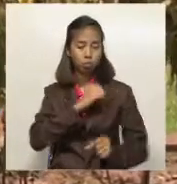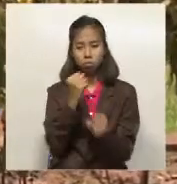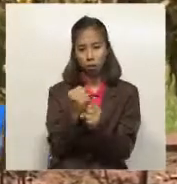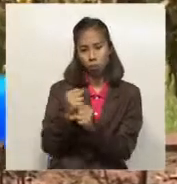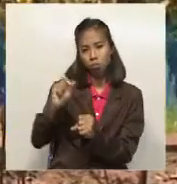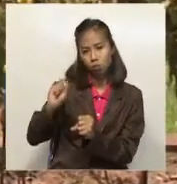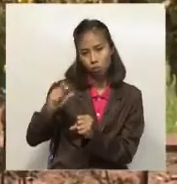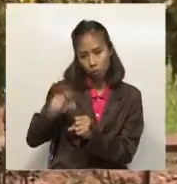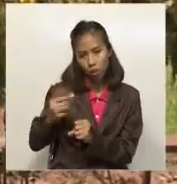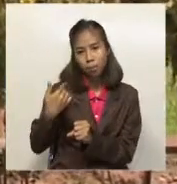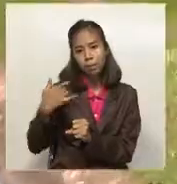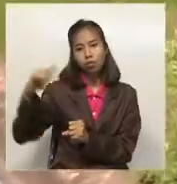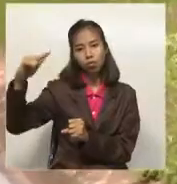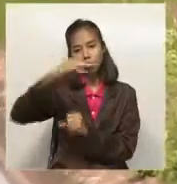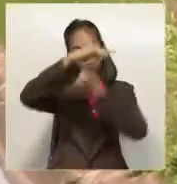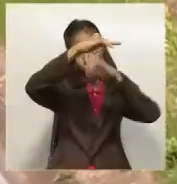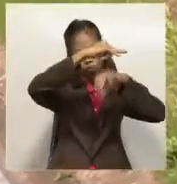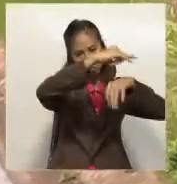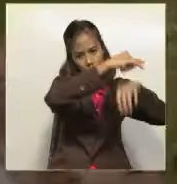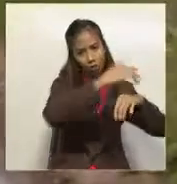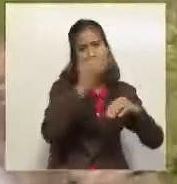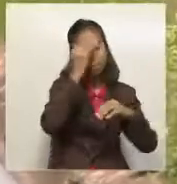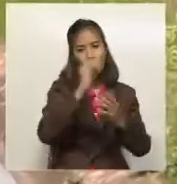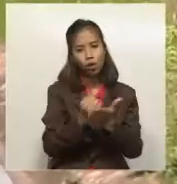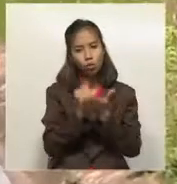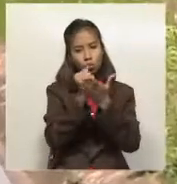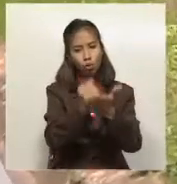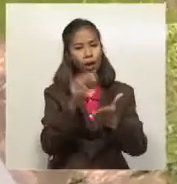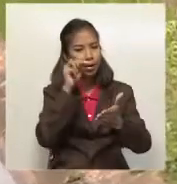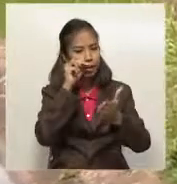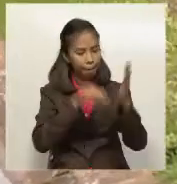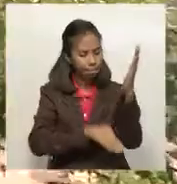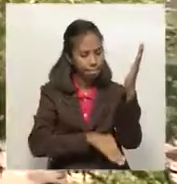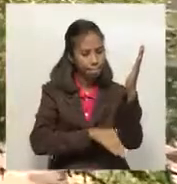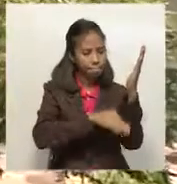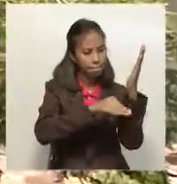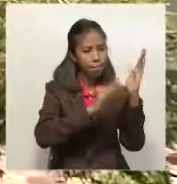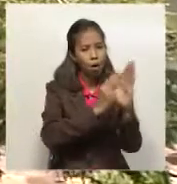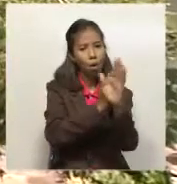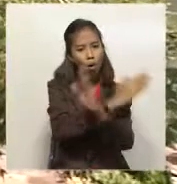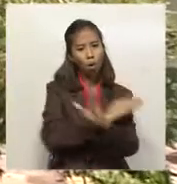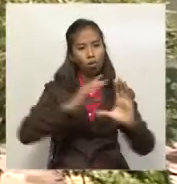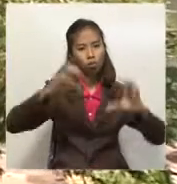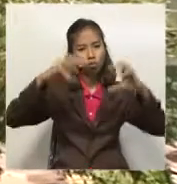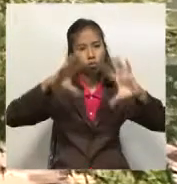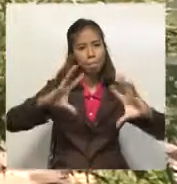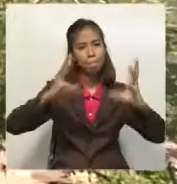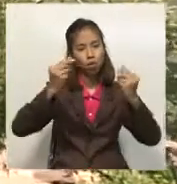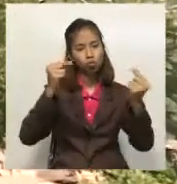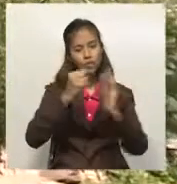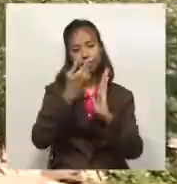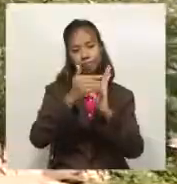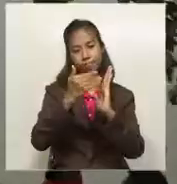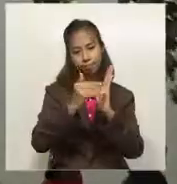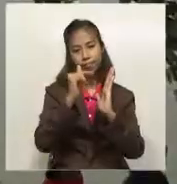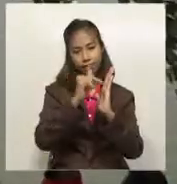มไปถึงการทำฝนหลวงด้วยเพื่อเข้าไปช่วยเพิ่มปริมาณน้ำก่อนที่จะสิ้นสุดฤดูฝนโดยเฉพาะในภาคตะวันออกเฉียงเหนือ